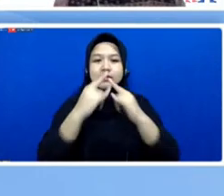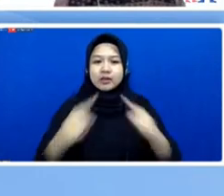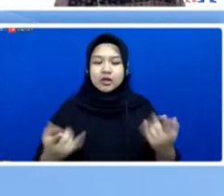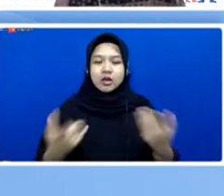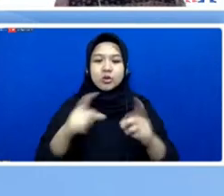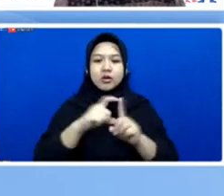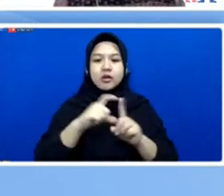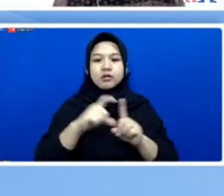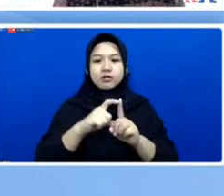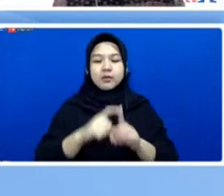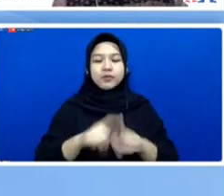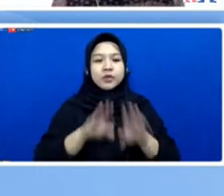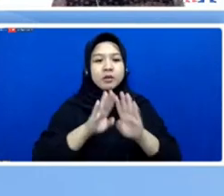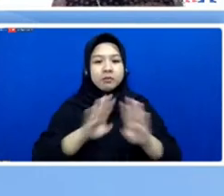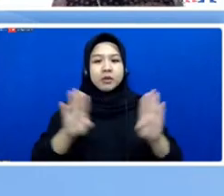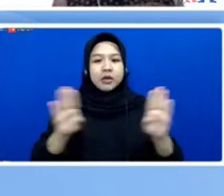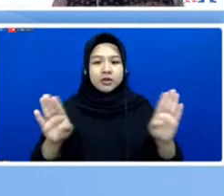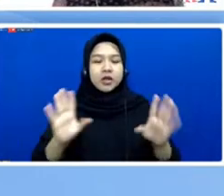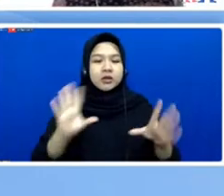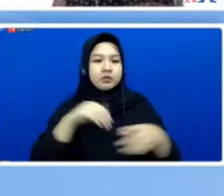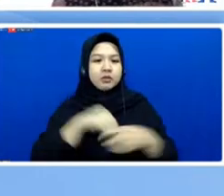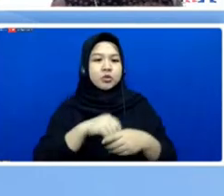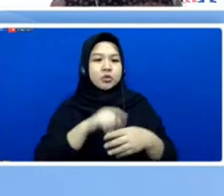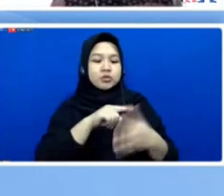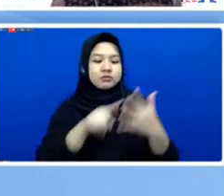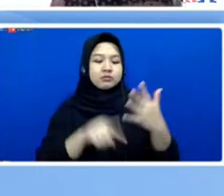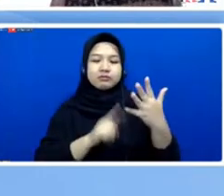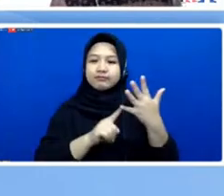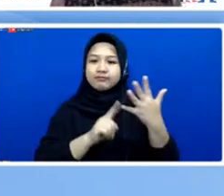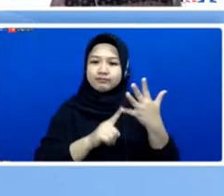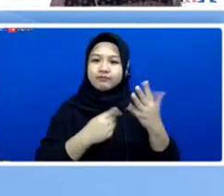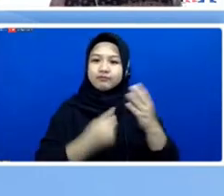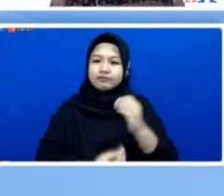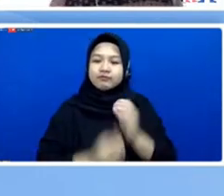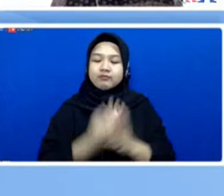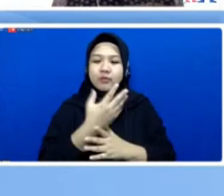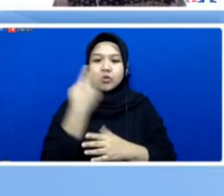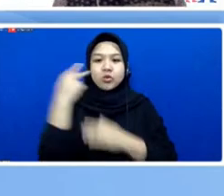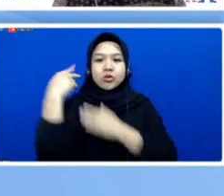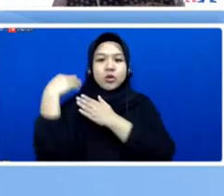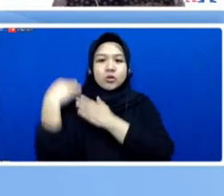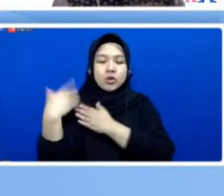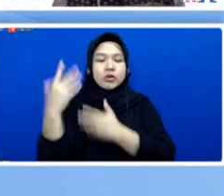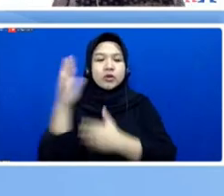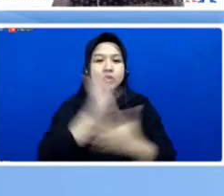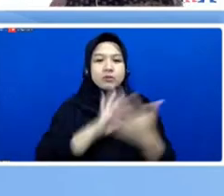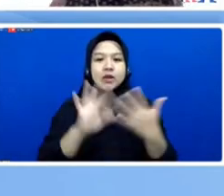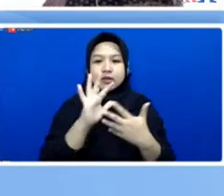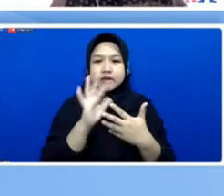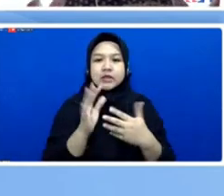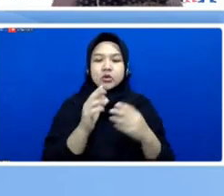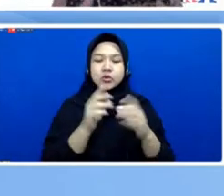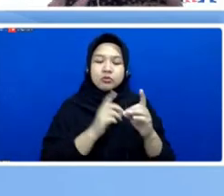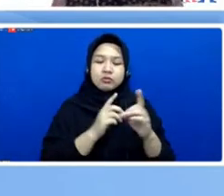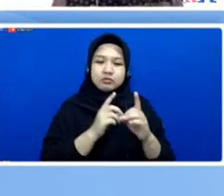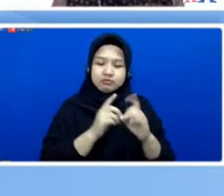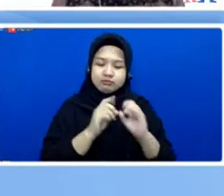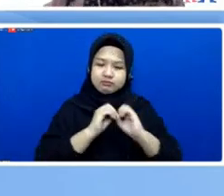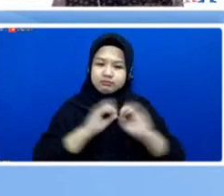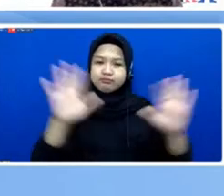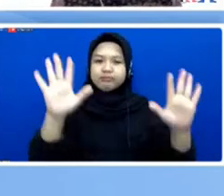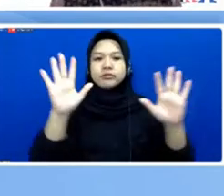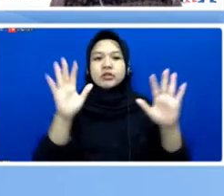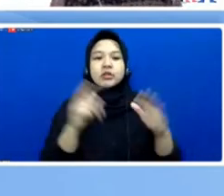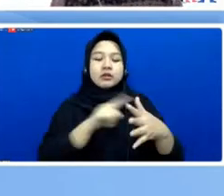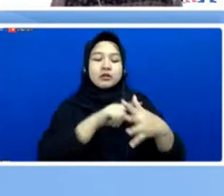Media juga menjadi bagian dari pilar kelima yang kemudian dikembangkan untuk akuntabilitas, transparansi, dan disiplinasi publik. Jadi PUSPA ini sebenarnya menjadi sebuah wahana